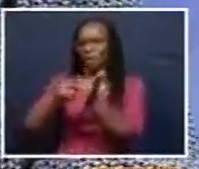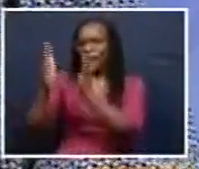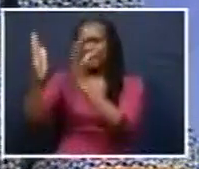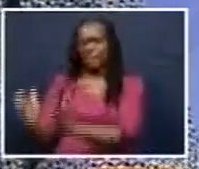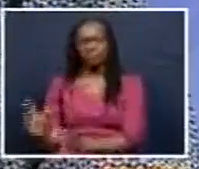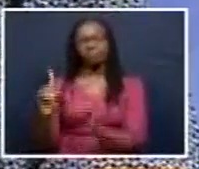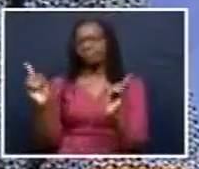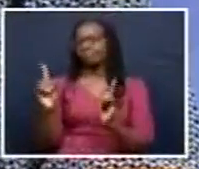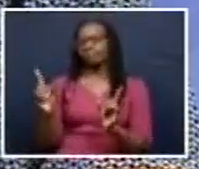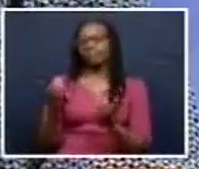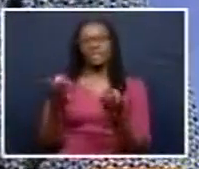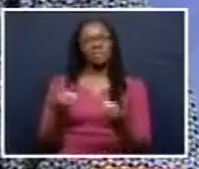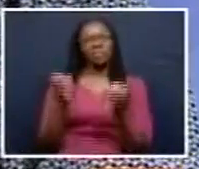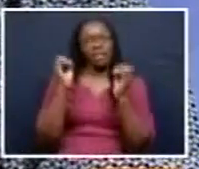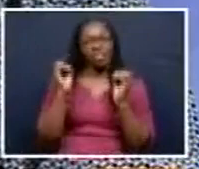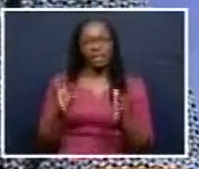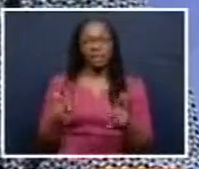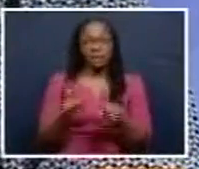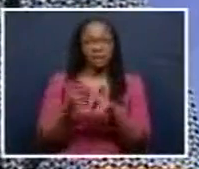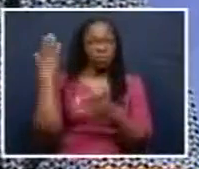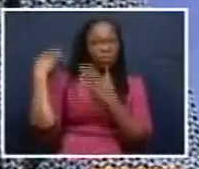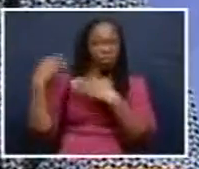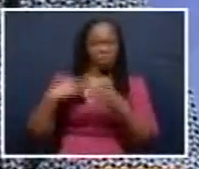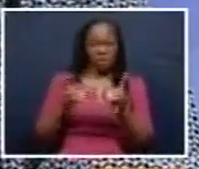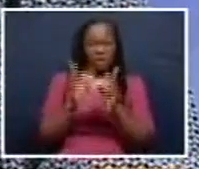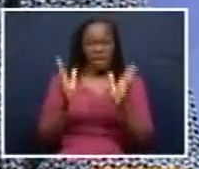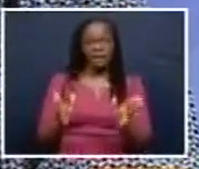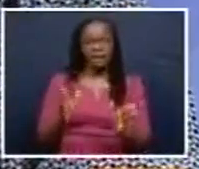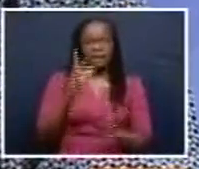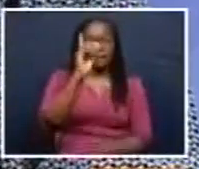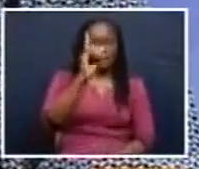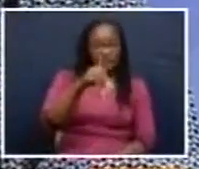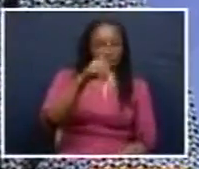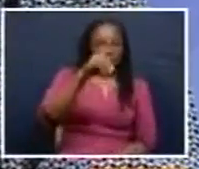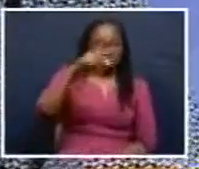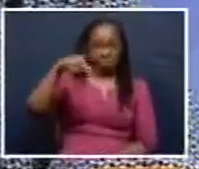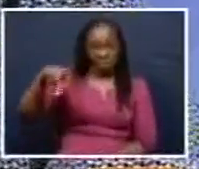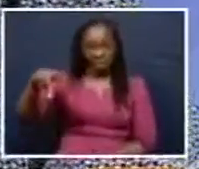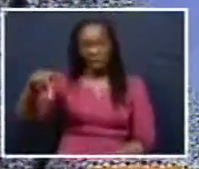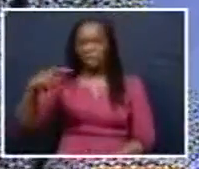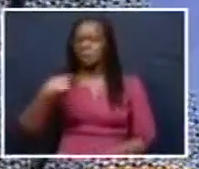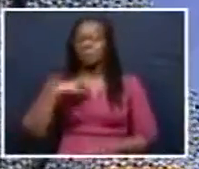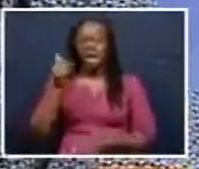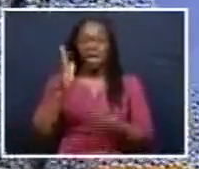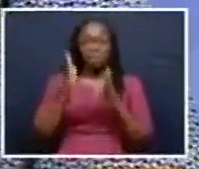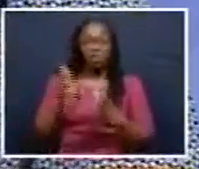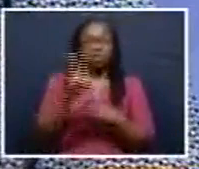namna chochote hata wakati nilikuwa director of public prosecution shida ilikuwa hiyo mimi situmiki na mtu situmiwi na